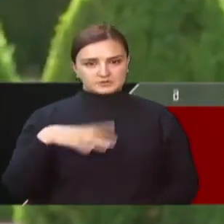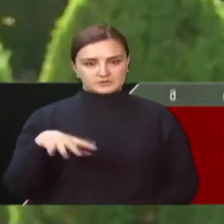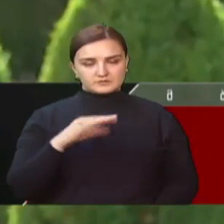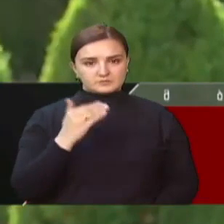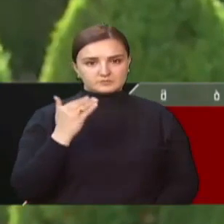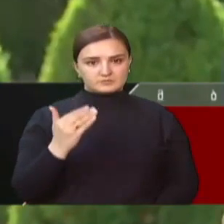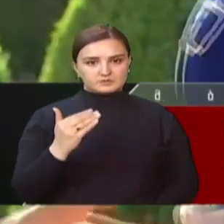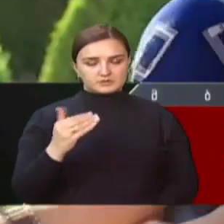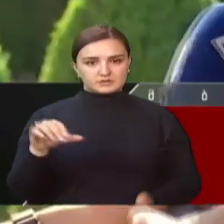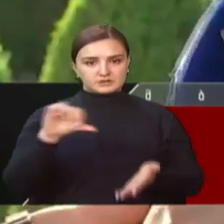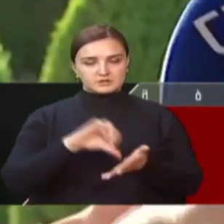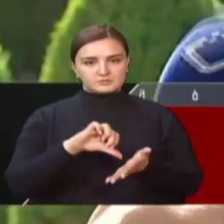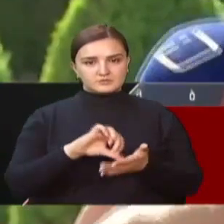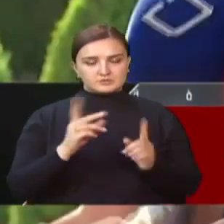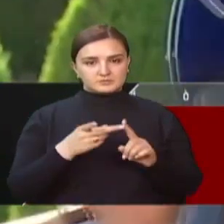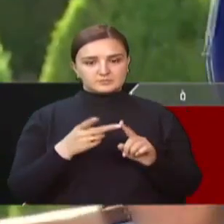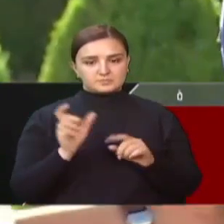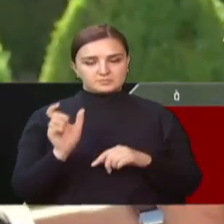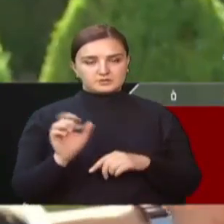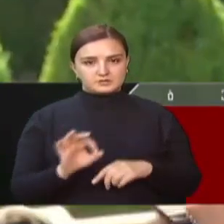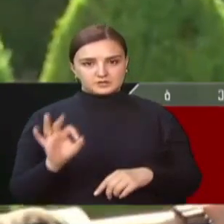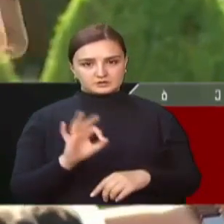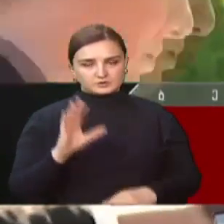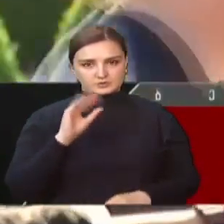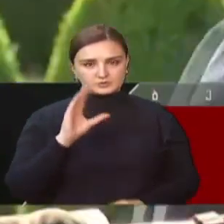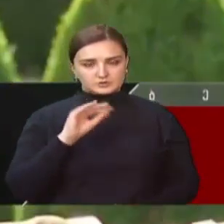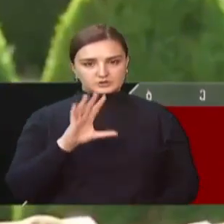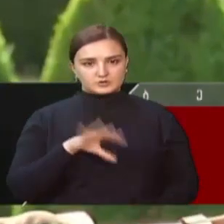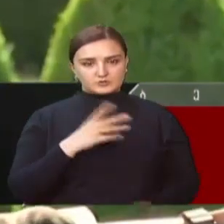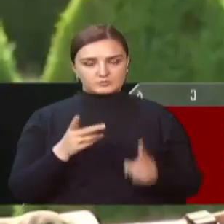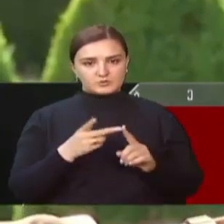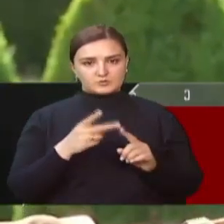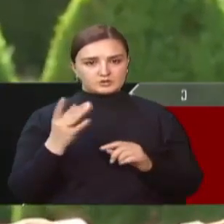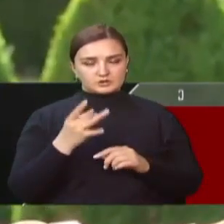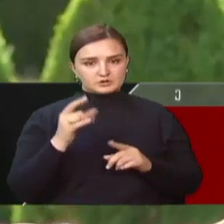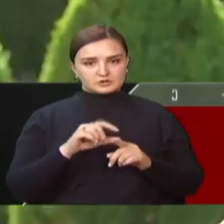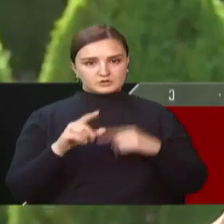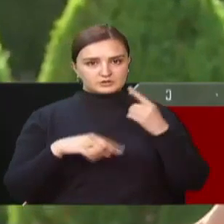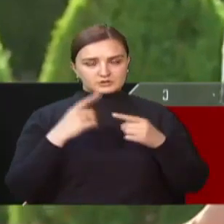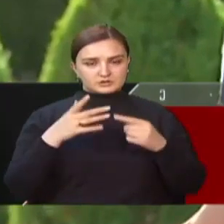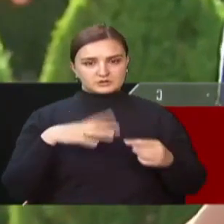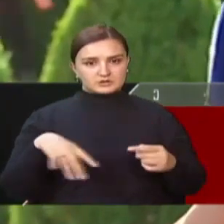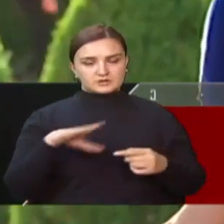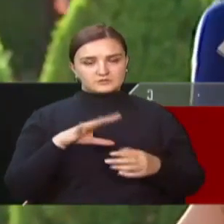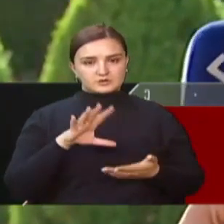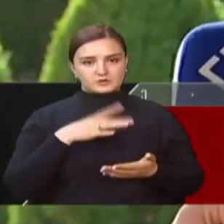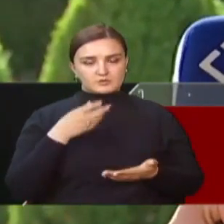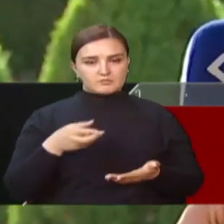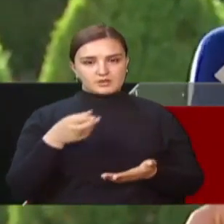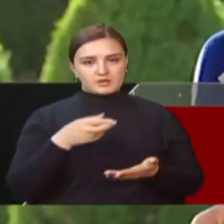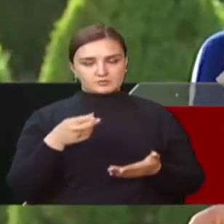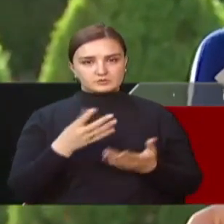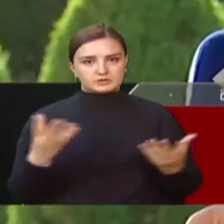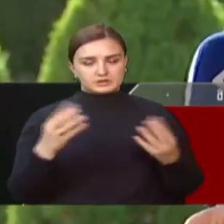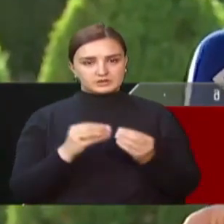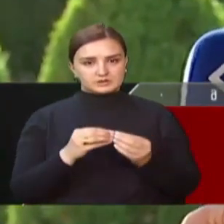misi, gamosus, meure, națil și rodesat, si, ho, meure, n-axe, ne bișuie nicu ea, na, iho, belorustan,